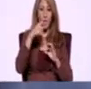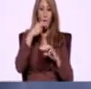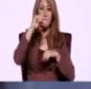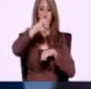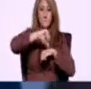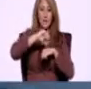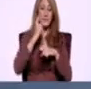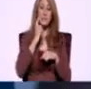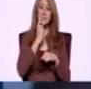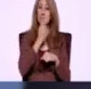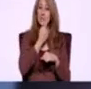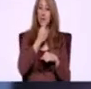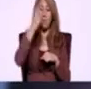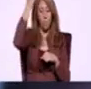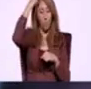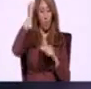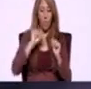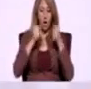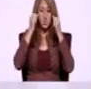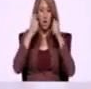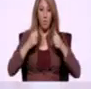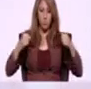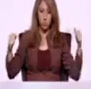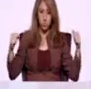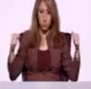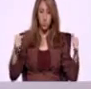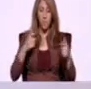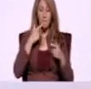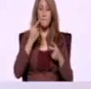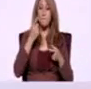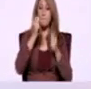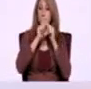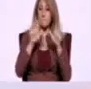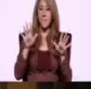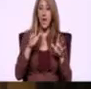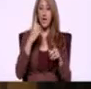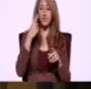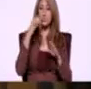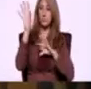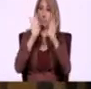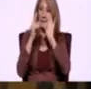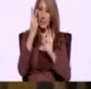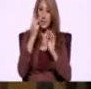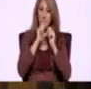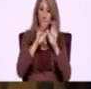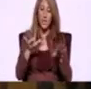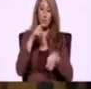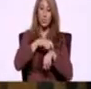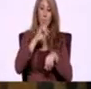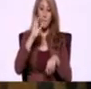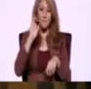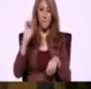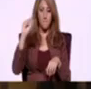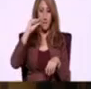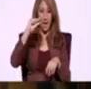لايف للأسنان والمخ والأعصاب والسمنة 2 من حالات البرنامج شهريا. كذلك الدكتور محمد أورا